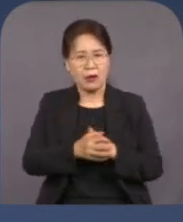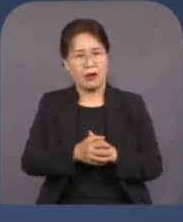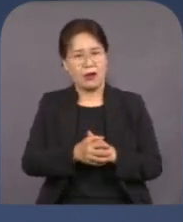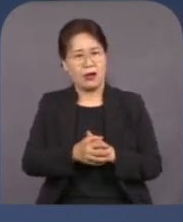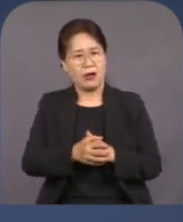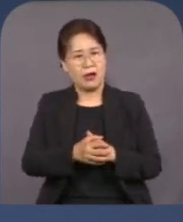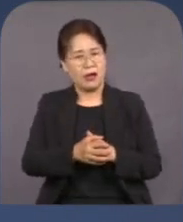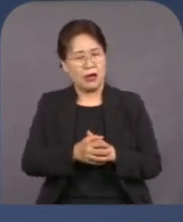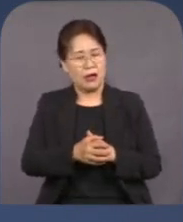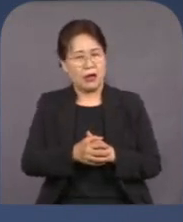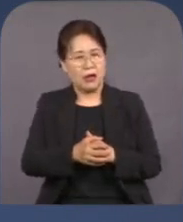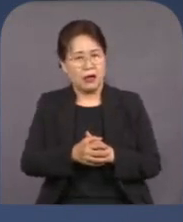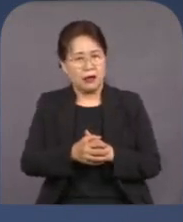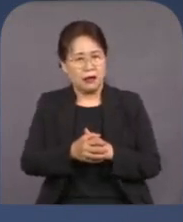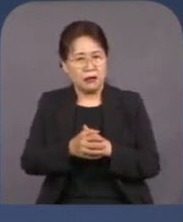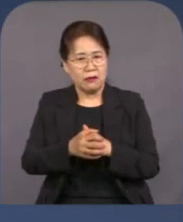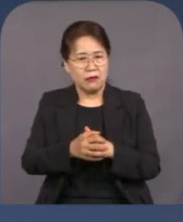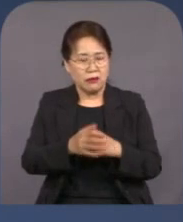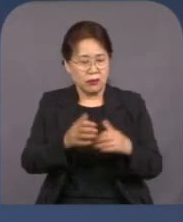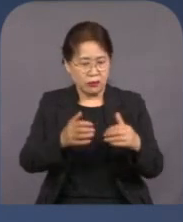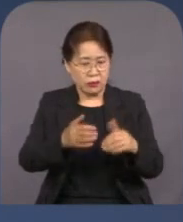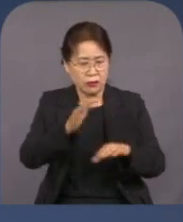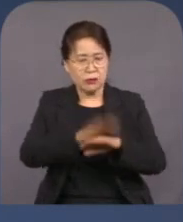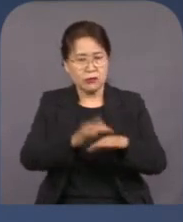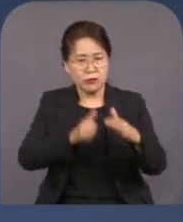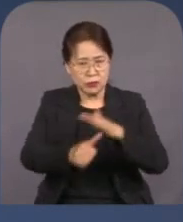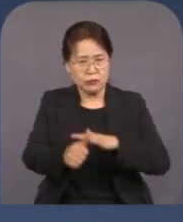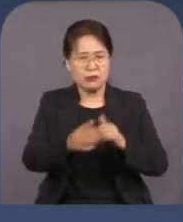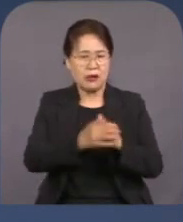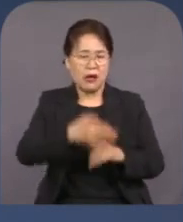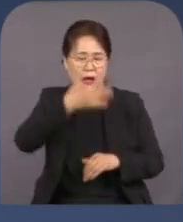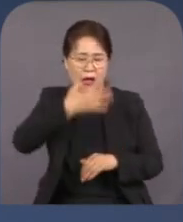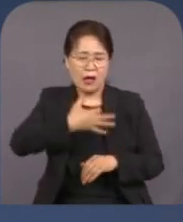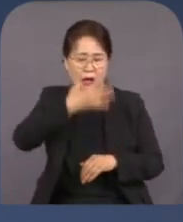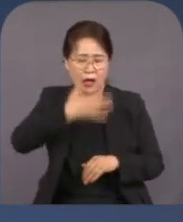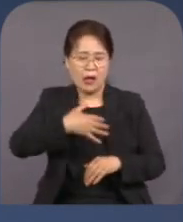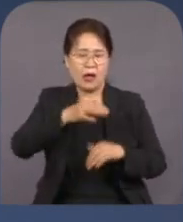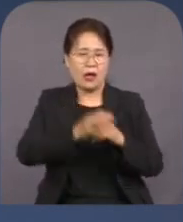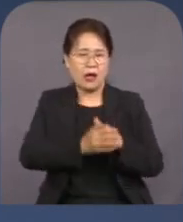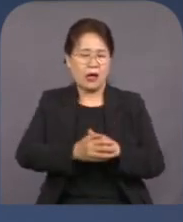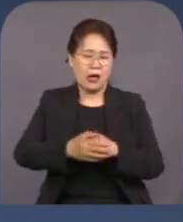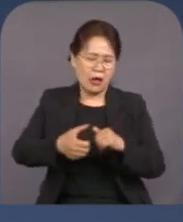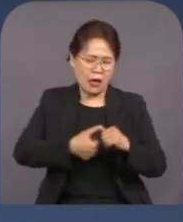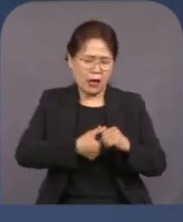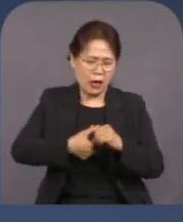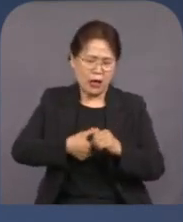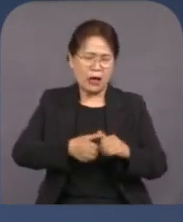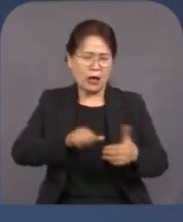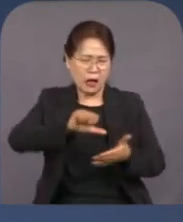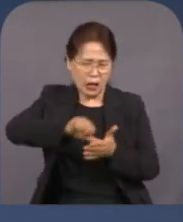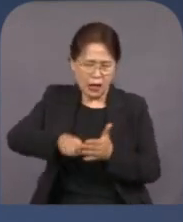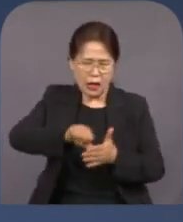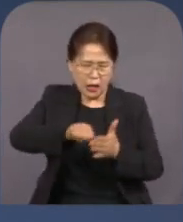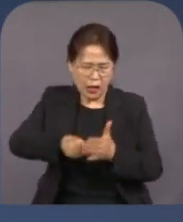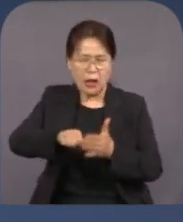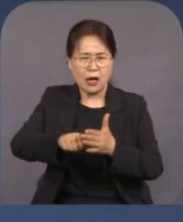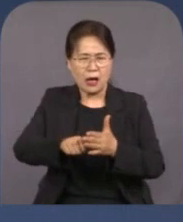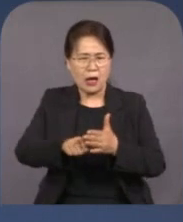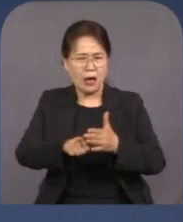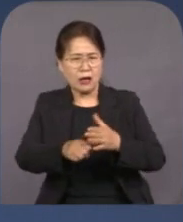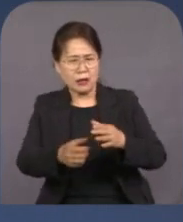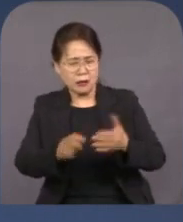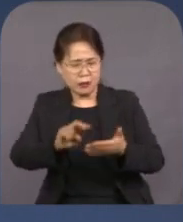쉽사리 판결이 나지 않기 때문에 선수들은요 거친 숨을 몰아쉬면서 계속적으로 몸을 부대끼고